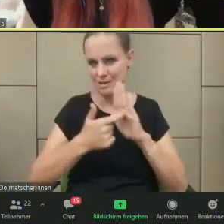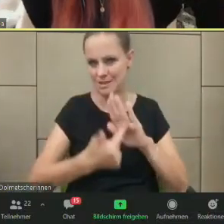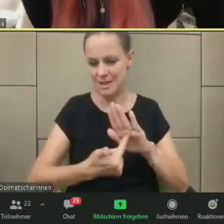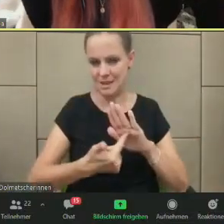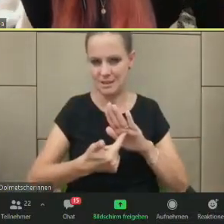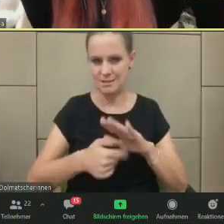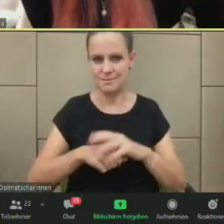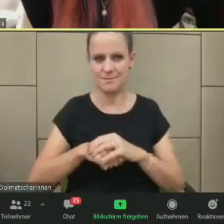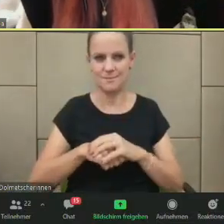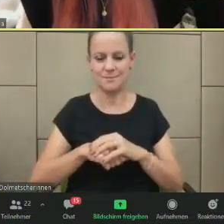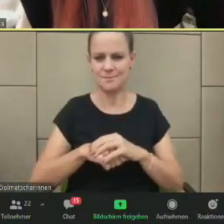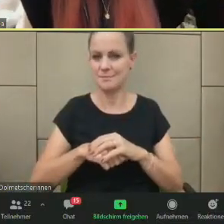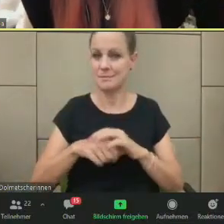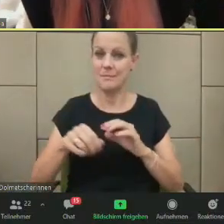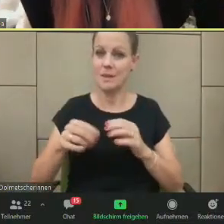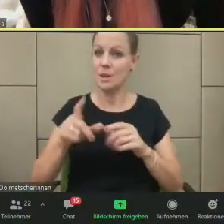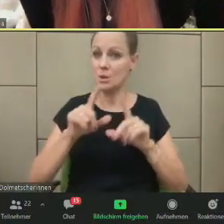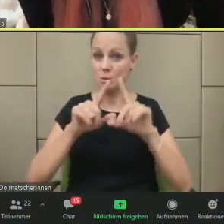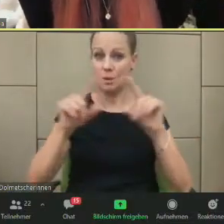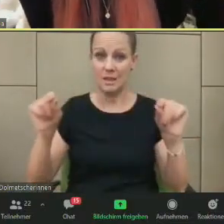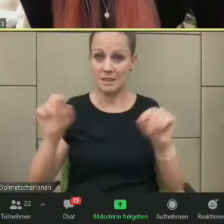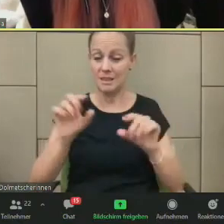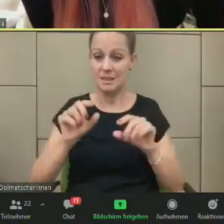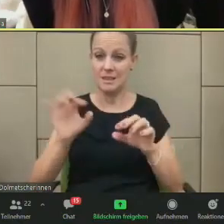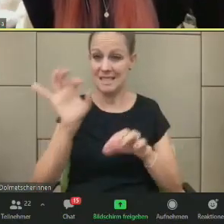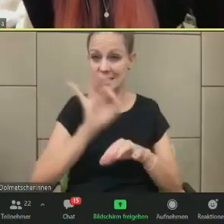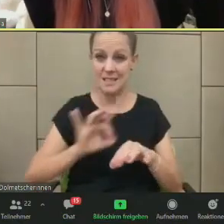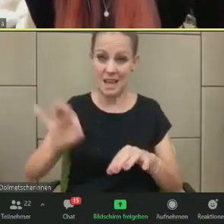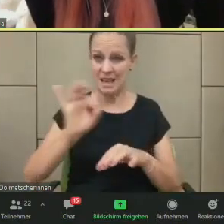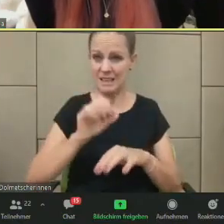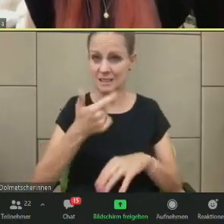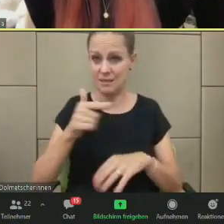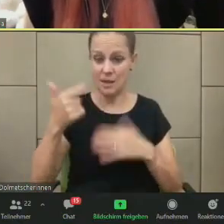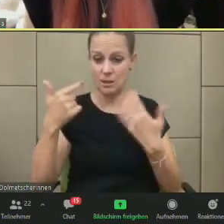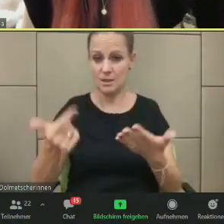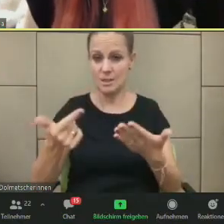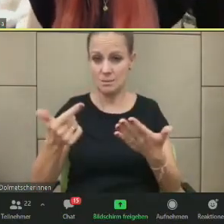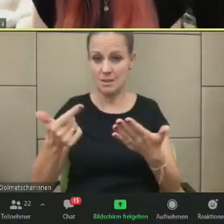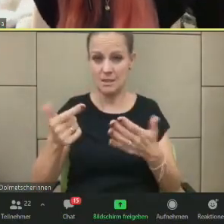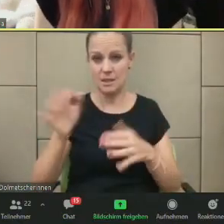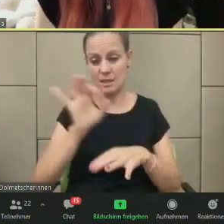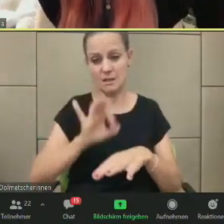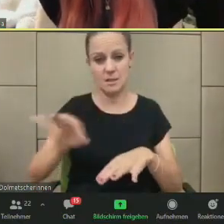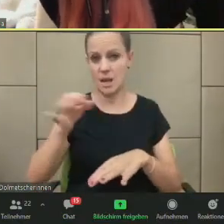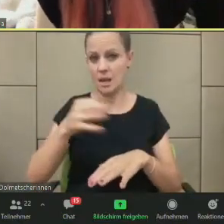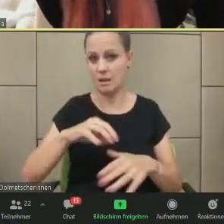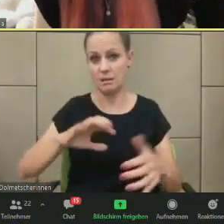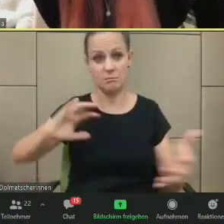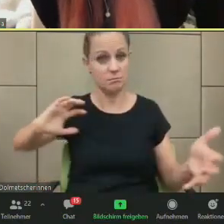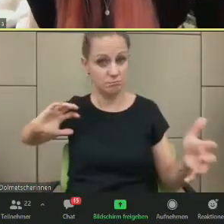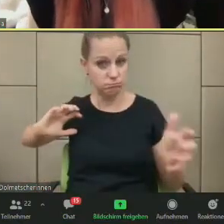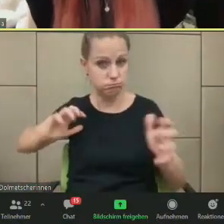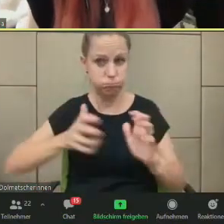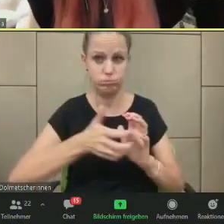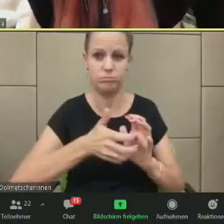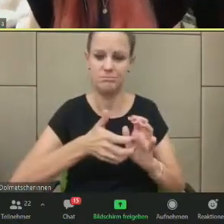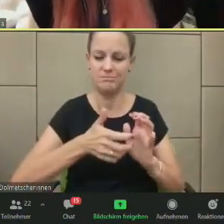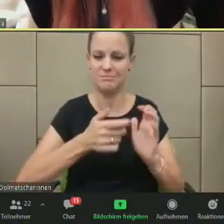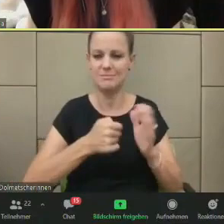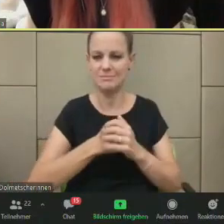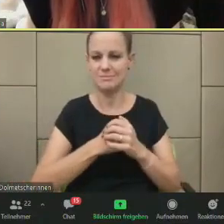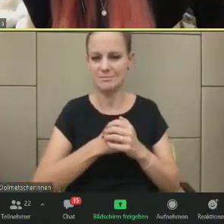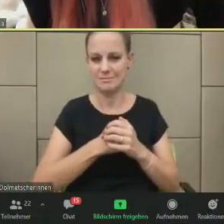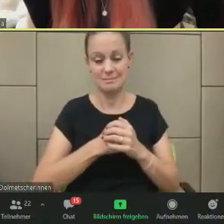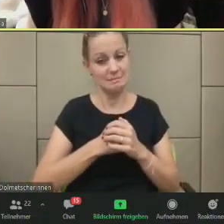ja auch von den Zeichen sehr begrenzt. Ich glaube 270 Zeichen pro Tweet. Das heißt, man muss sich da wirklich kurz fassen. Das muss einem